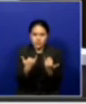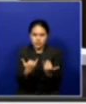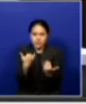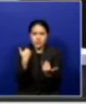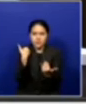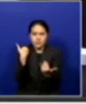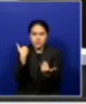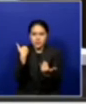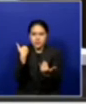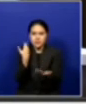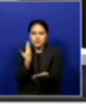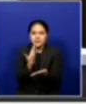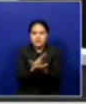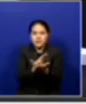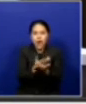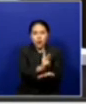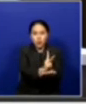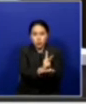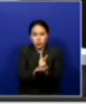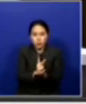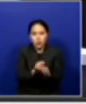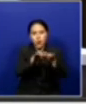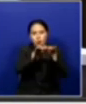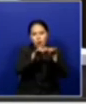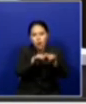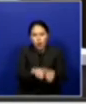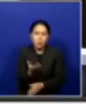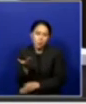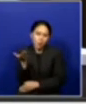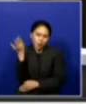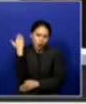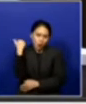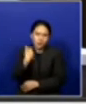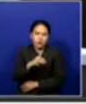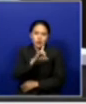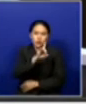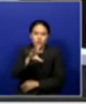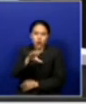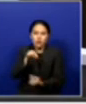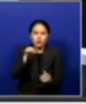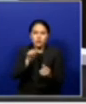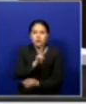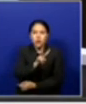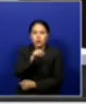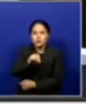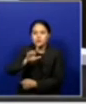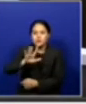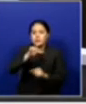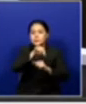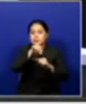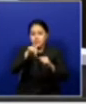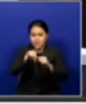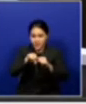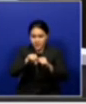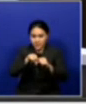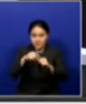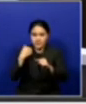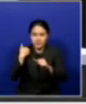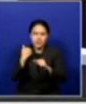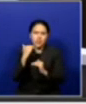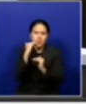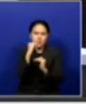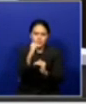เงินต้นต้นเงินกู้เนี่ยลดลงไปจากสัดส่วนร้อยละ 2.5 เดิมนะครับที่เขากำหนด